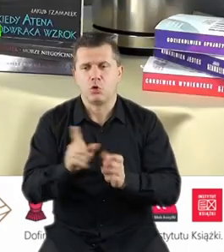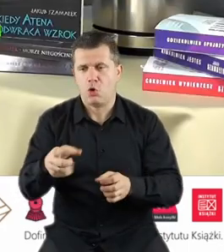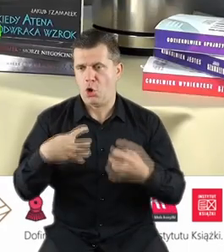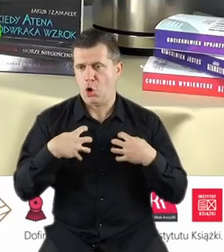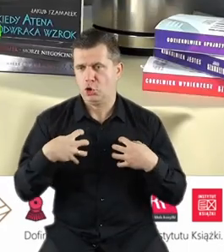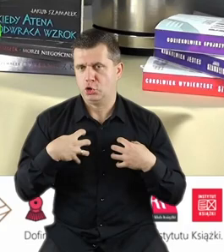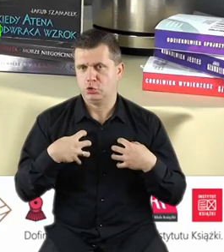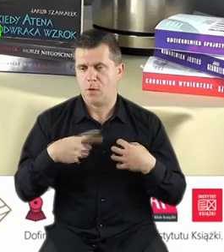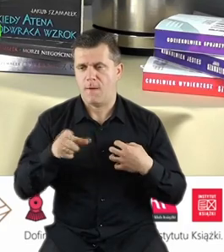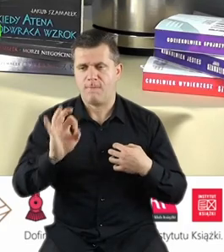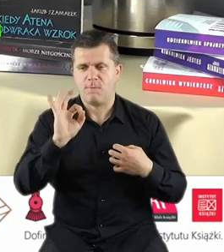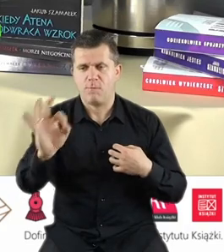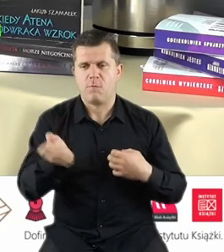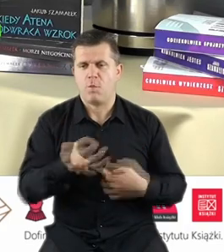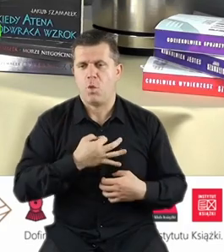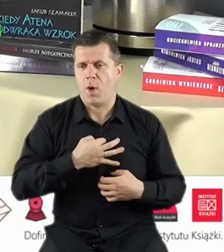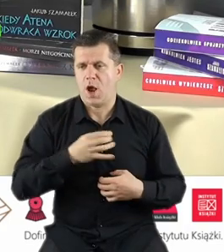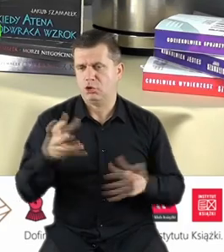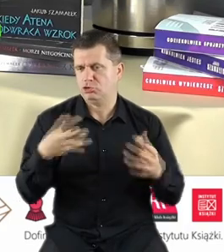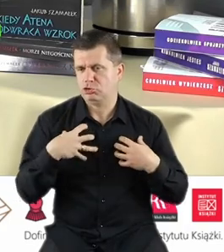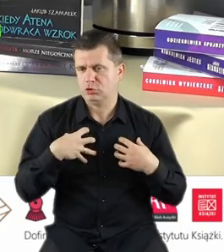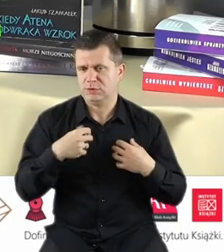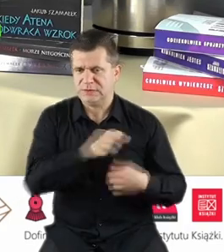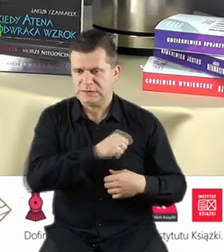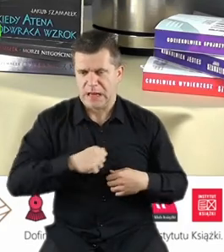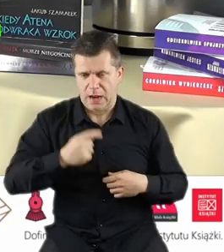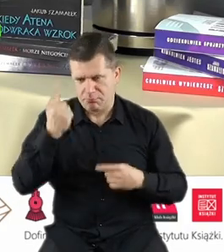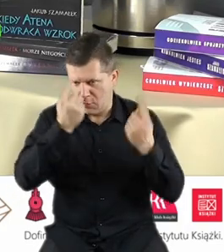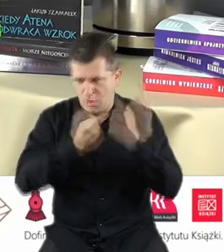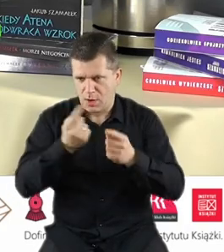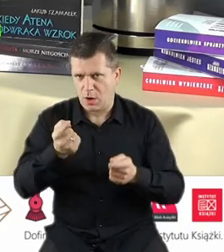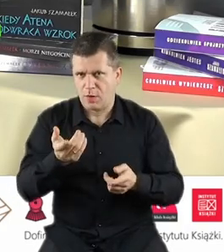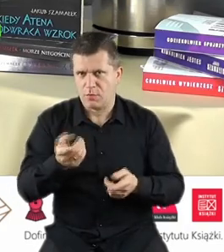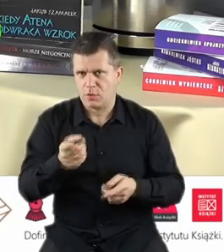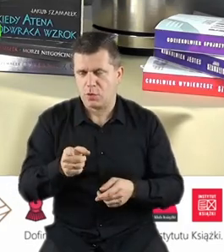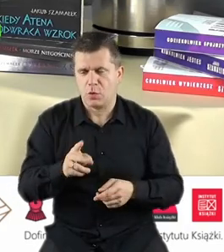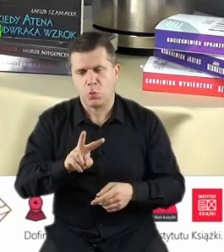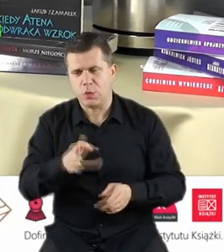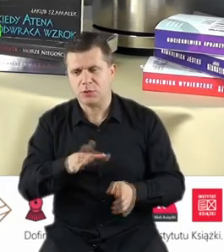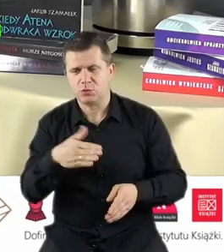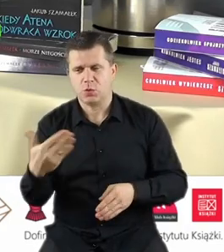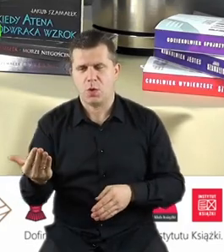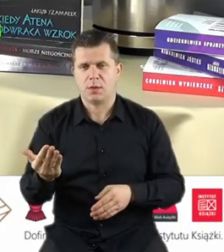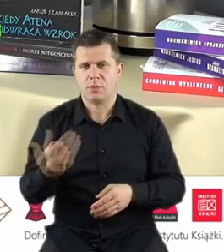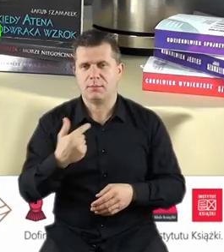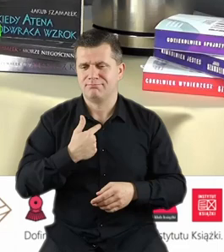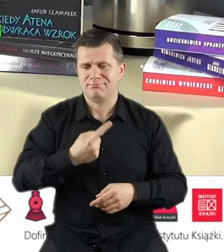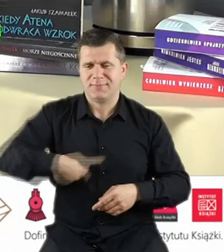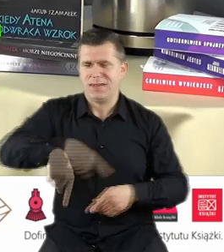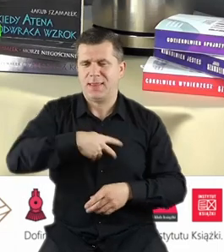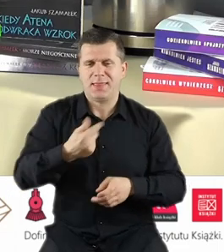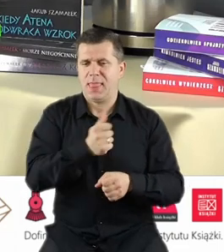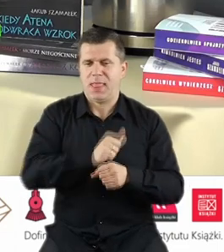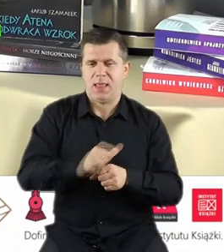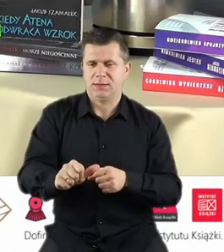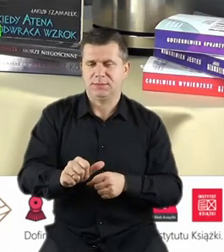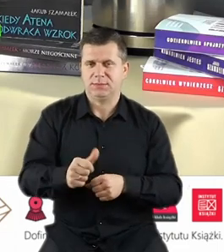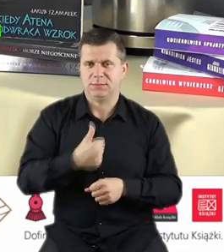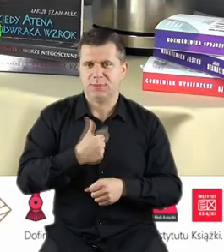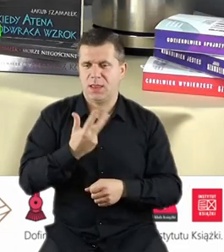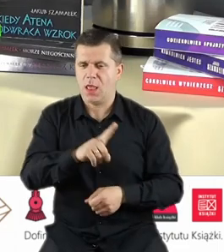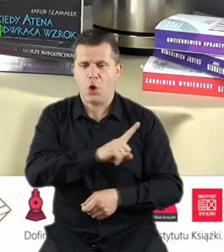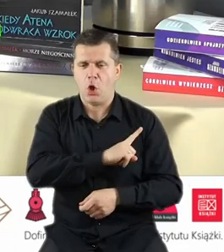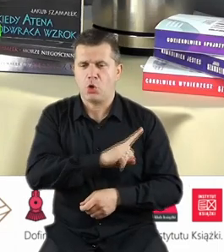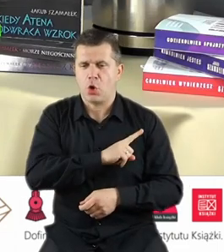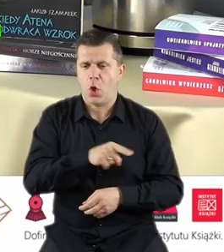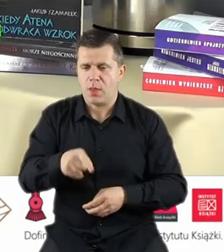swoim własnym tutaj życiem pokierował. A mi się wydaje, że to trochę jest drugą stroną i to znaczy, że my nie kontrolujemy tego